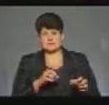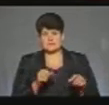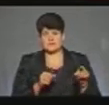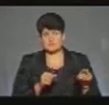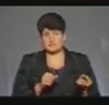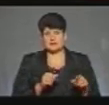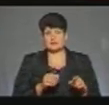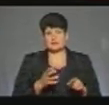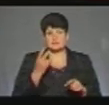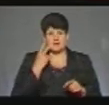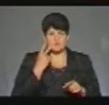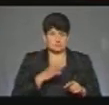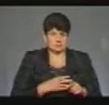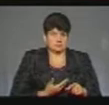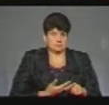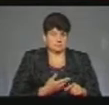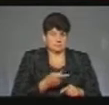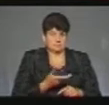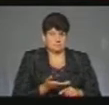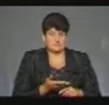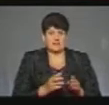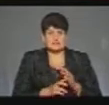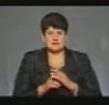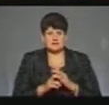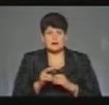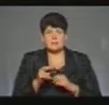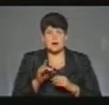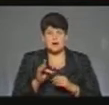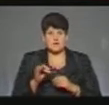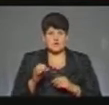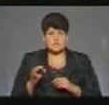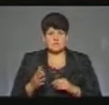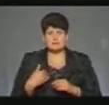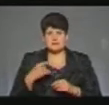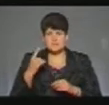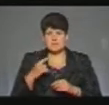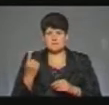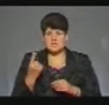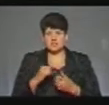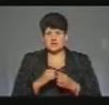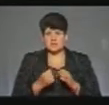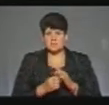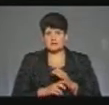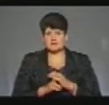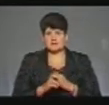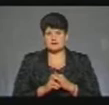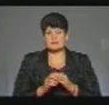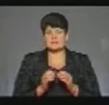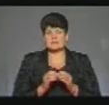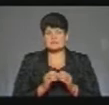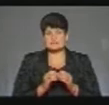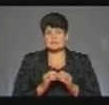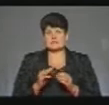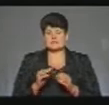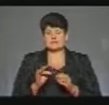наші предки були вічно, в яких церкви православні, зрештою, ми всі знаємо, перша камінна церква – це в Києві Десятинка. Неправда, перша камінна